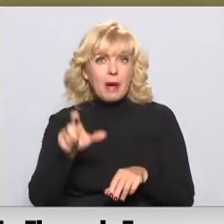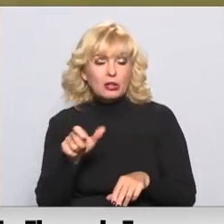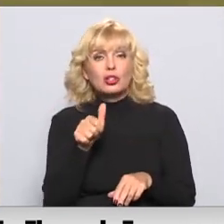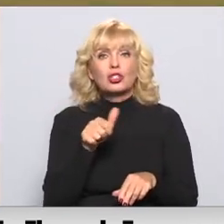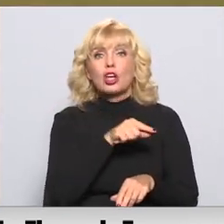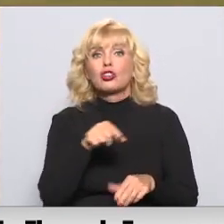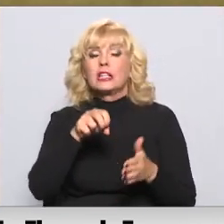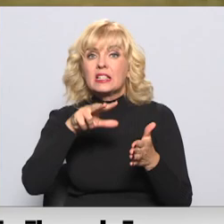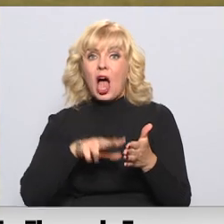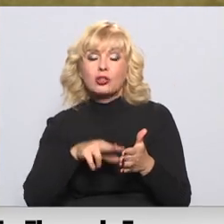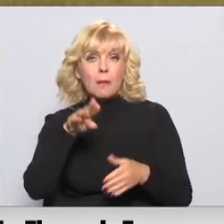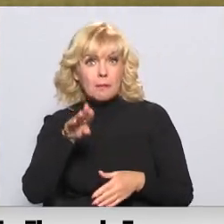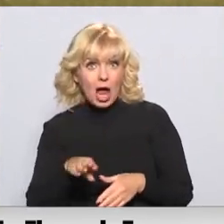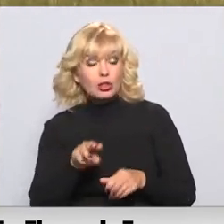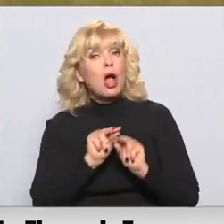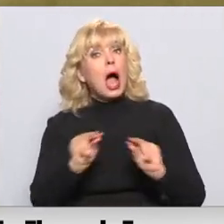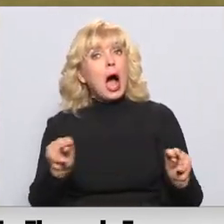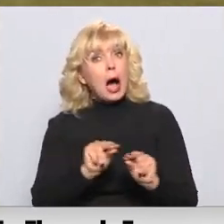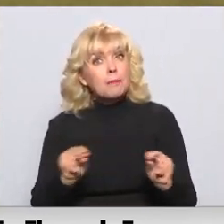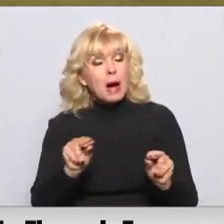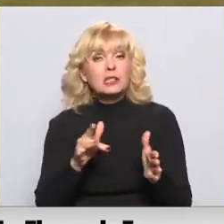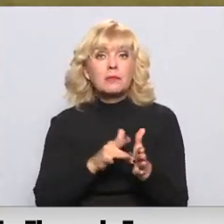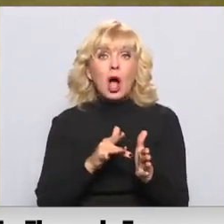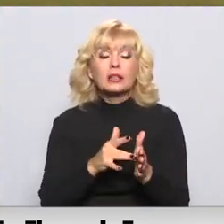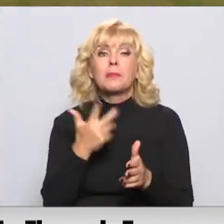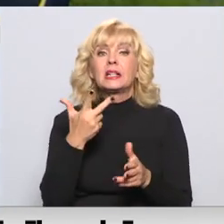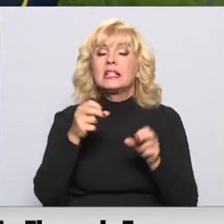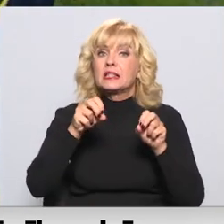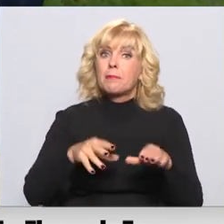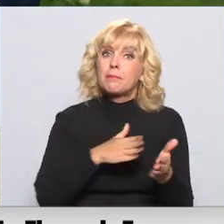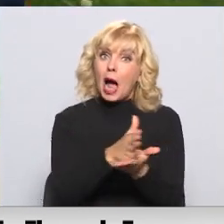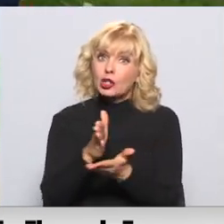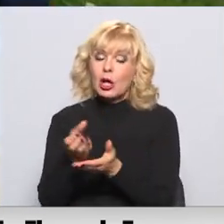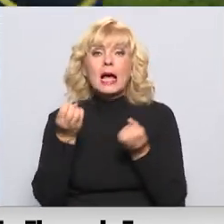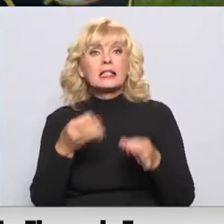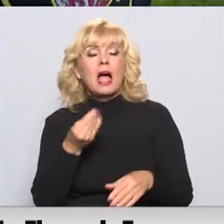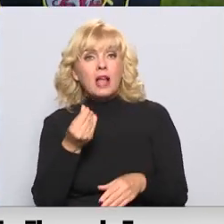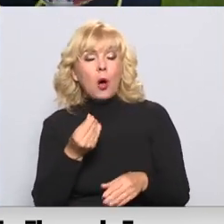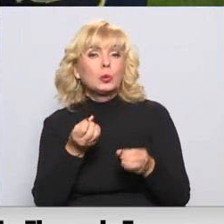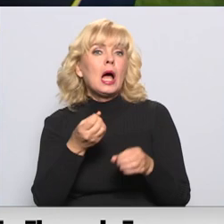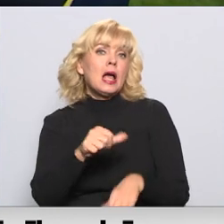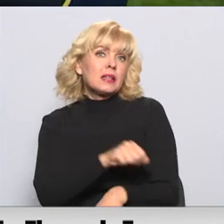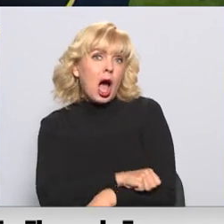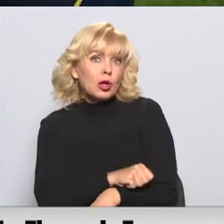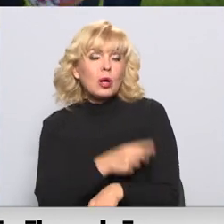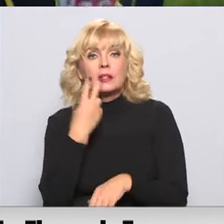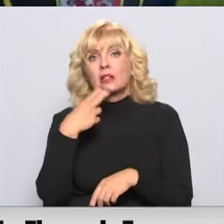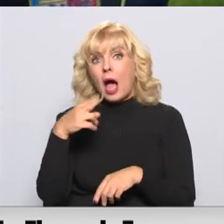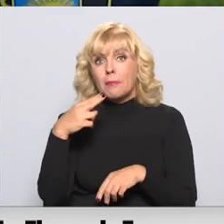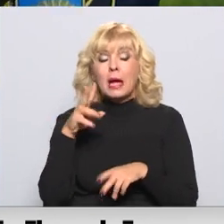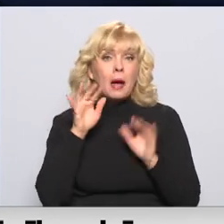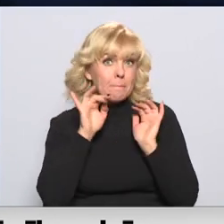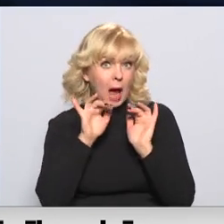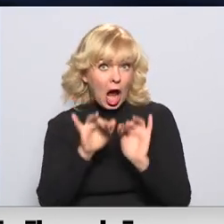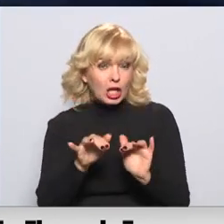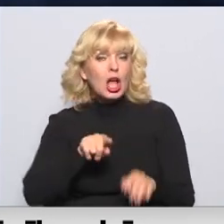līdz 18 mēnešiem, un apmācības kādā no trim specializācijām – skaidrās naudas, narkotisko vielu vai tabakas izstrādājuma